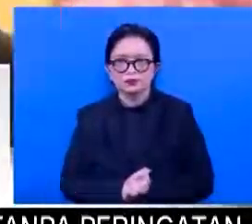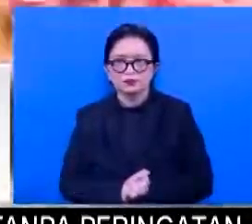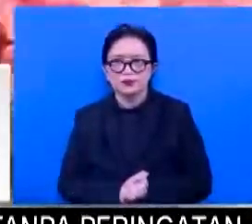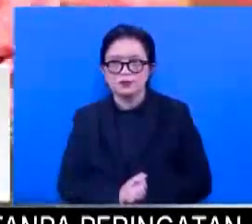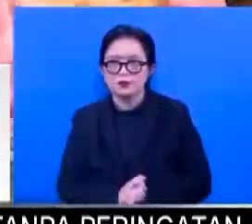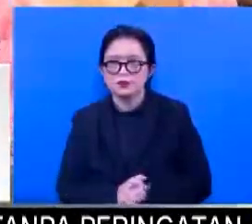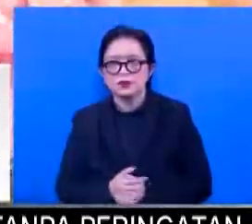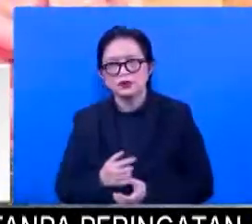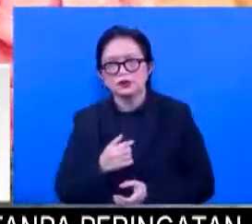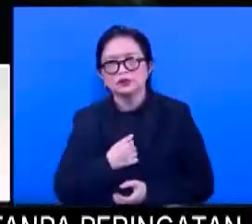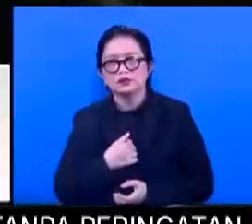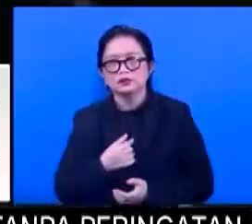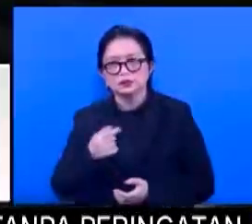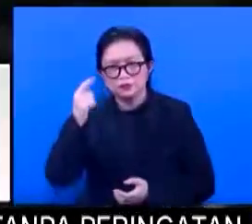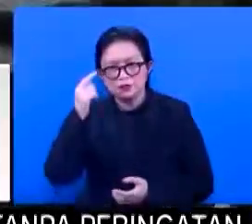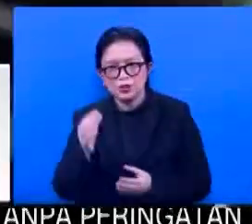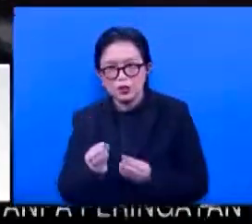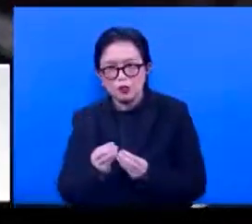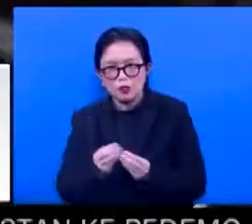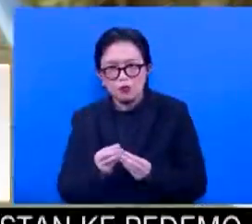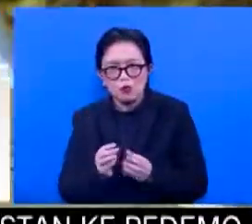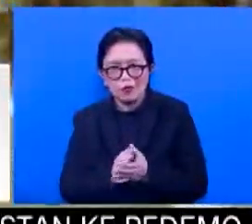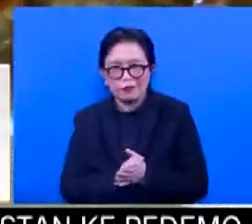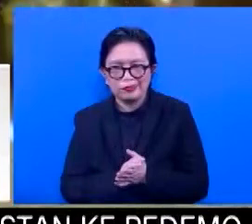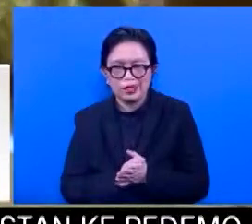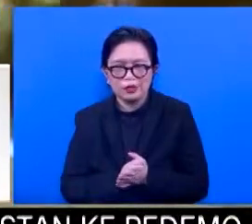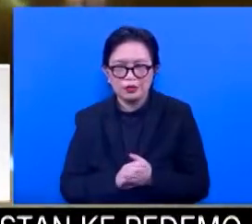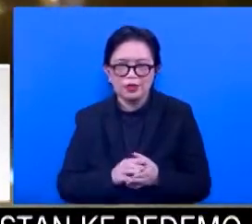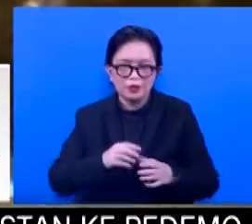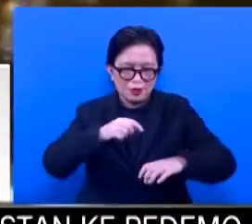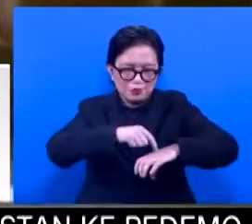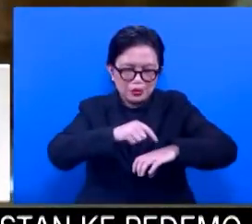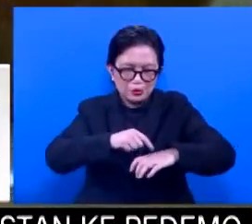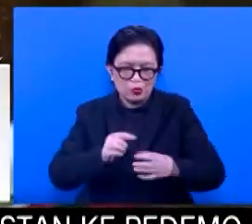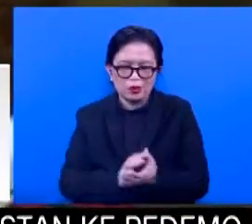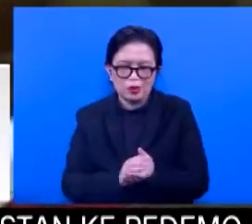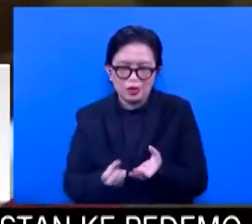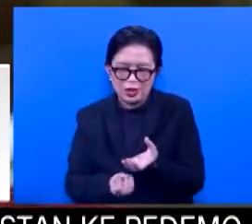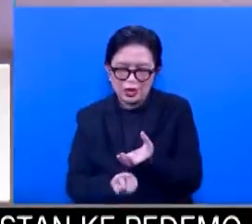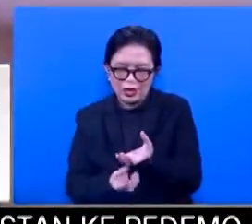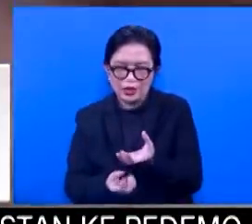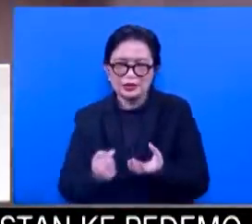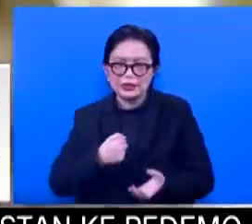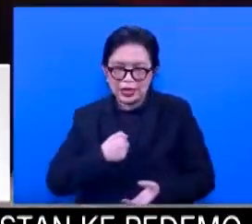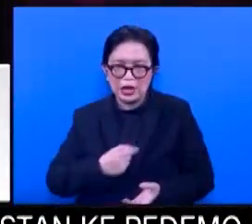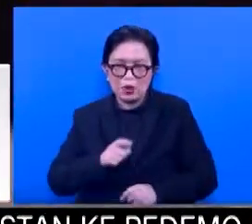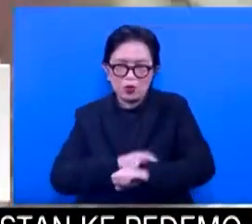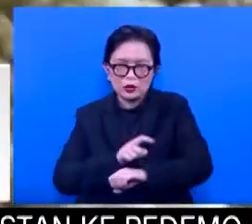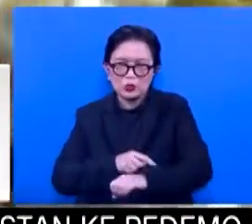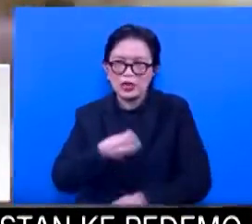Rasa-rasanya kurang afdol kalau hanya membuat arang tapi tidak kulineran. Nah, ini dia favorit saya, tongseng kambing ekstra